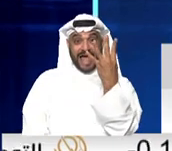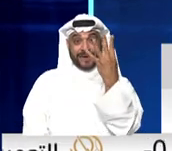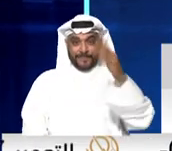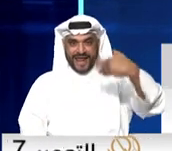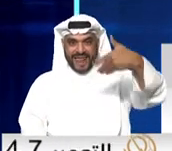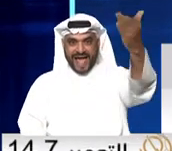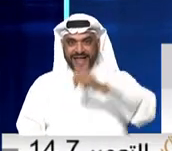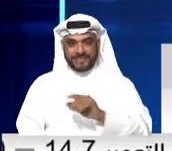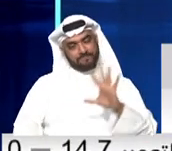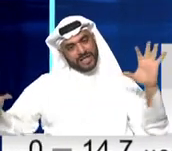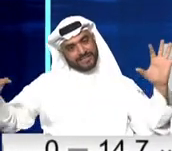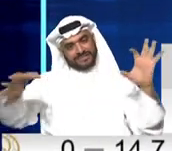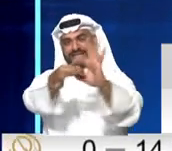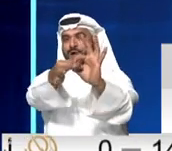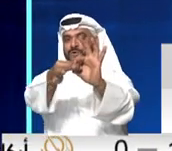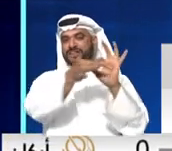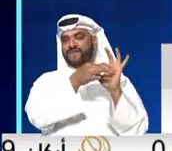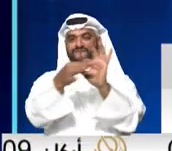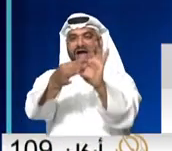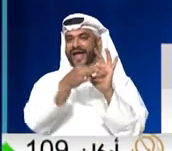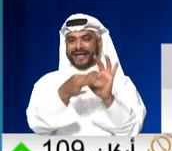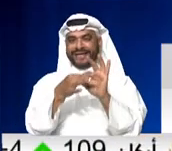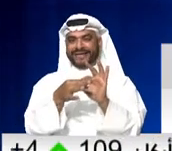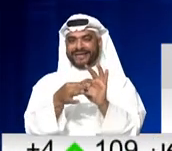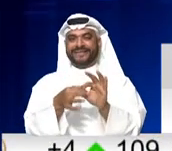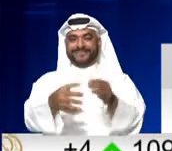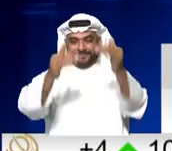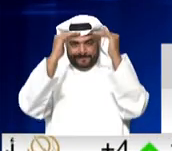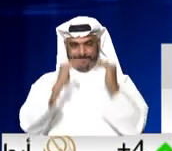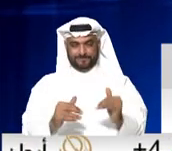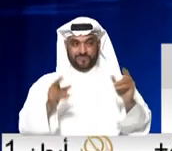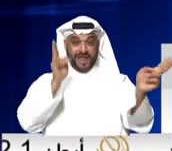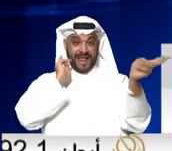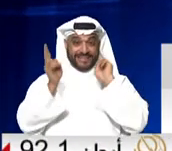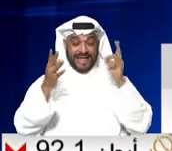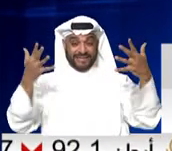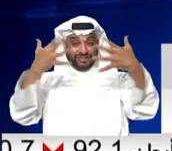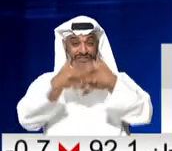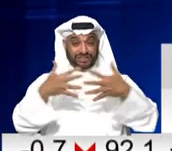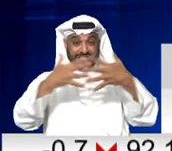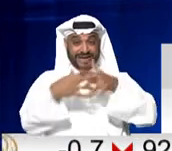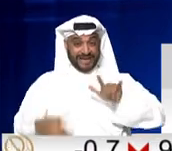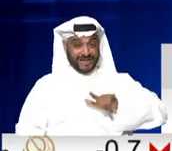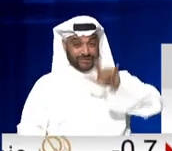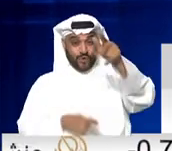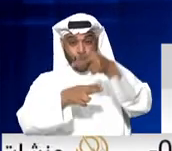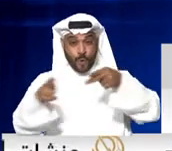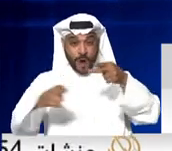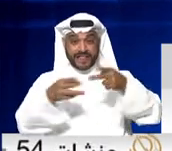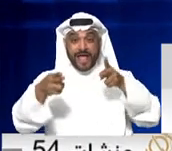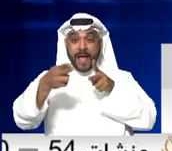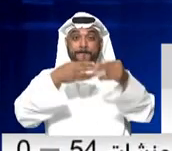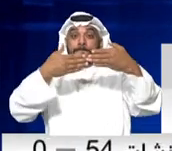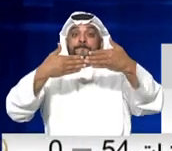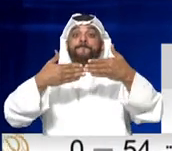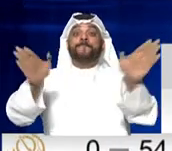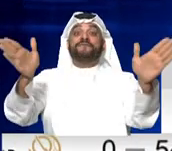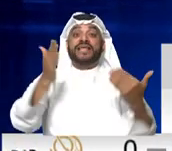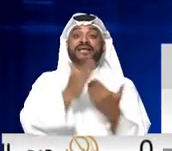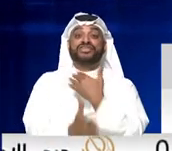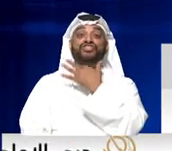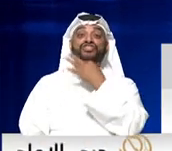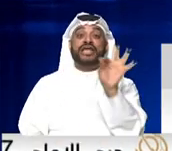ومن جانب اخر احتفلت شركه الخطوط الجويه الكويتيه بافتتاح مكتب مبيعاتها الجديد